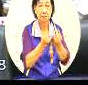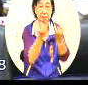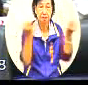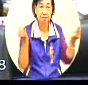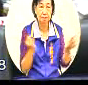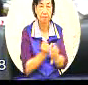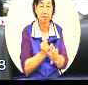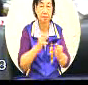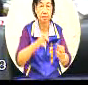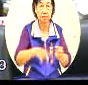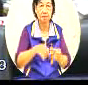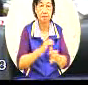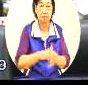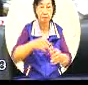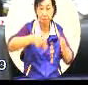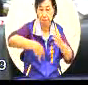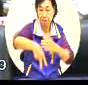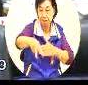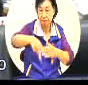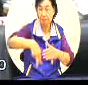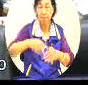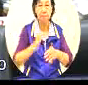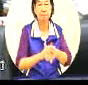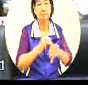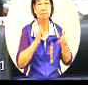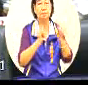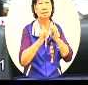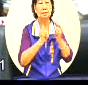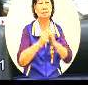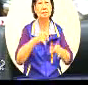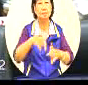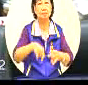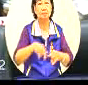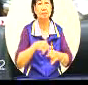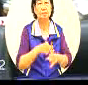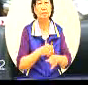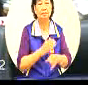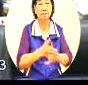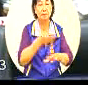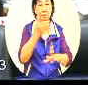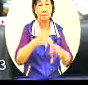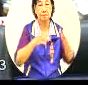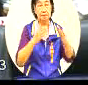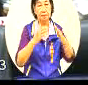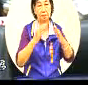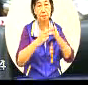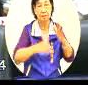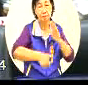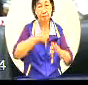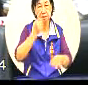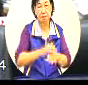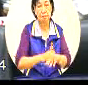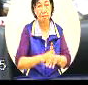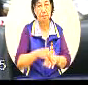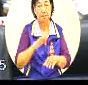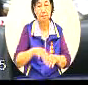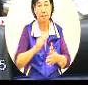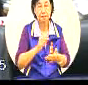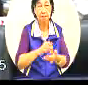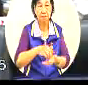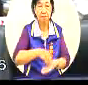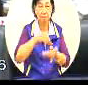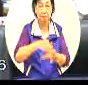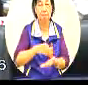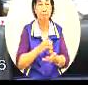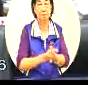找到一条安全的道路来行走，非常感谢这个我们的市长。那最后本席这边哦，要建议一下，就是有关于